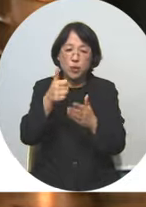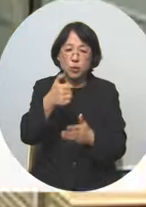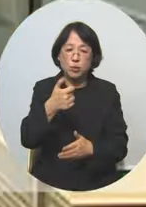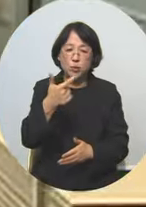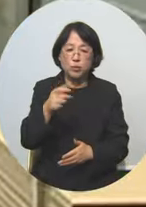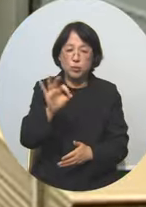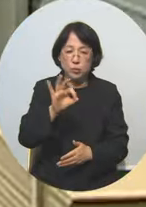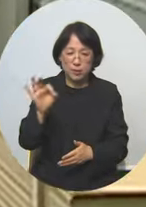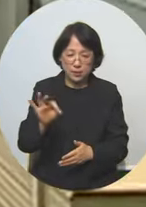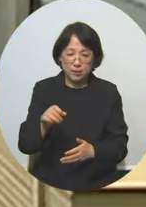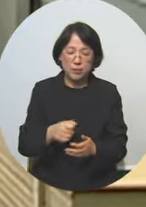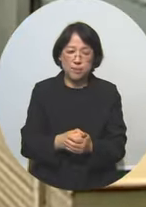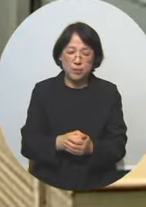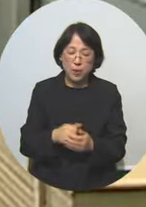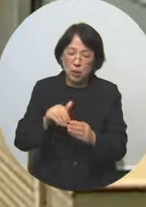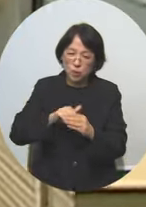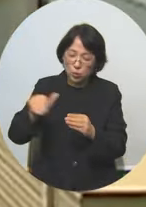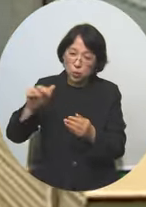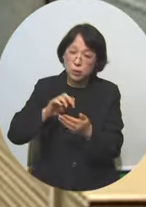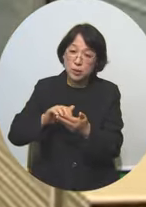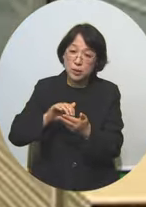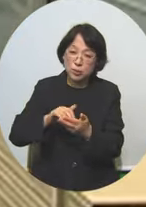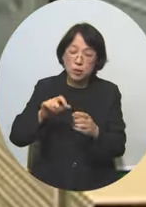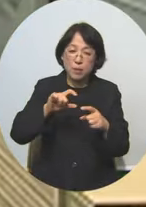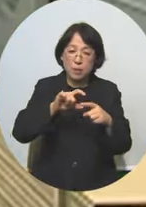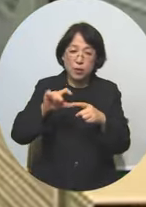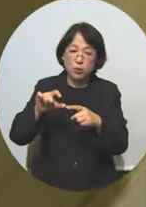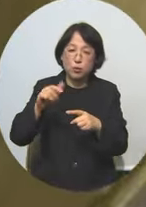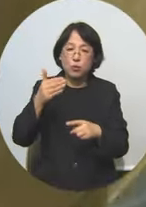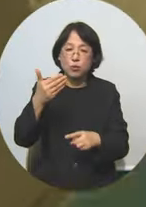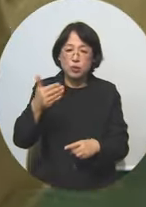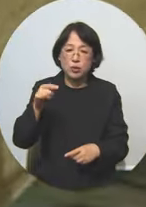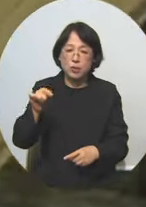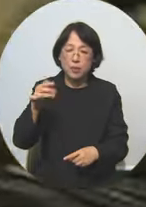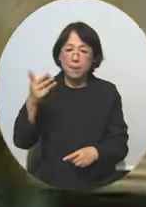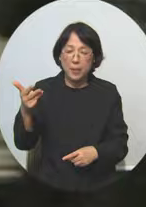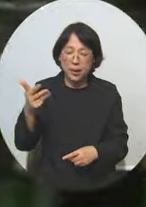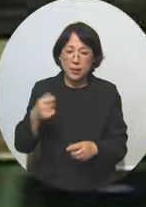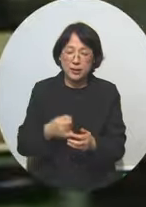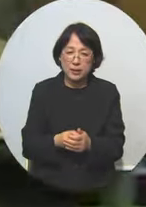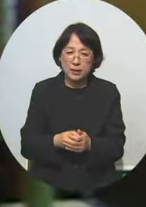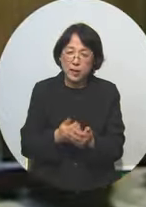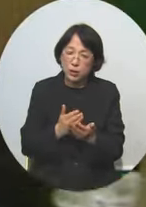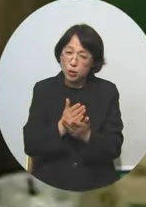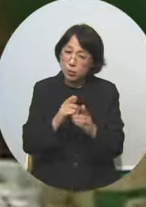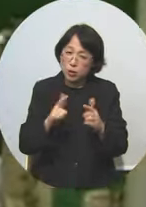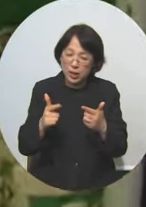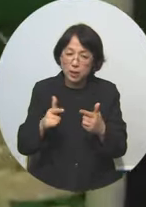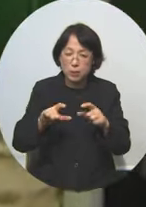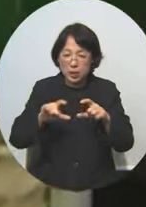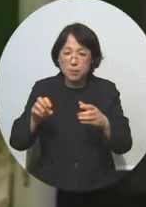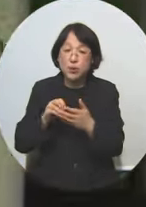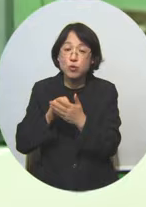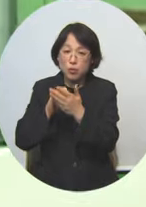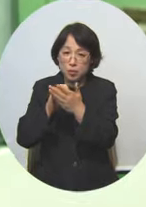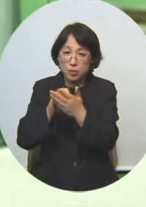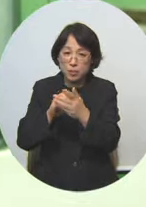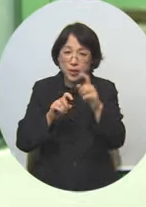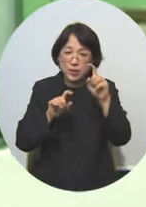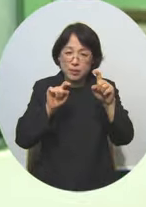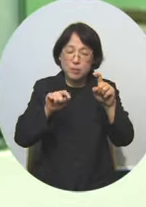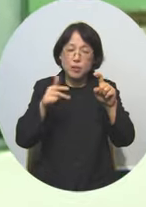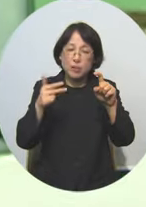나타냈습니다. 송금 횟수는 평균 9.8회였는데 비전문 취업의 경우 10.7회로 다른 체류 자격에